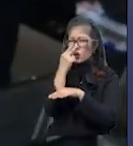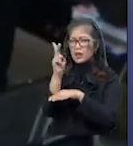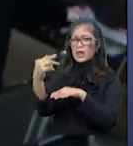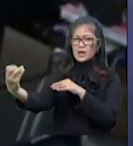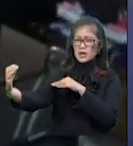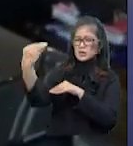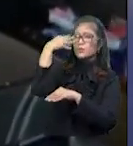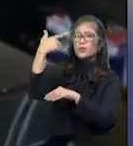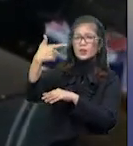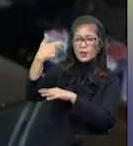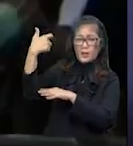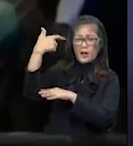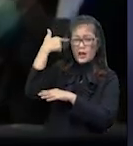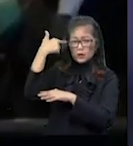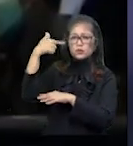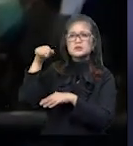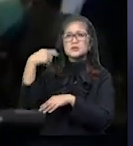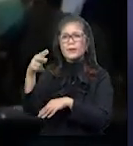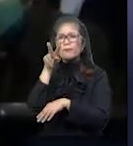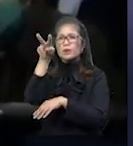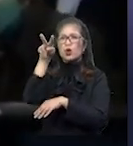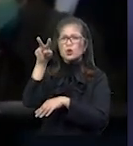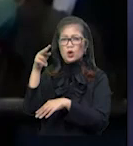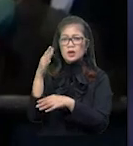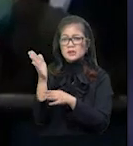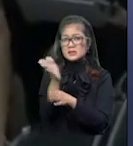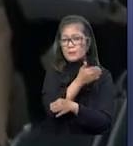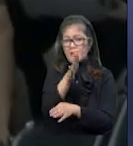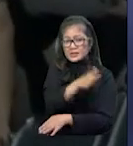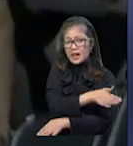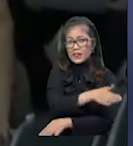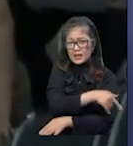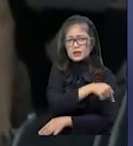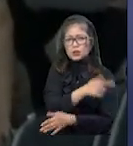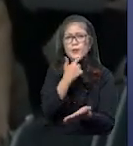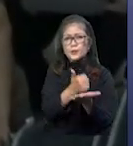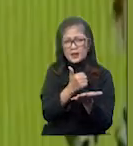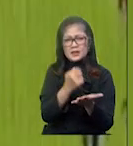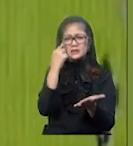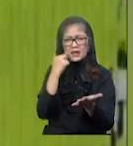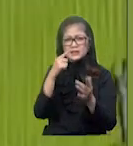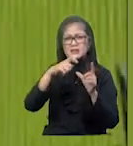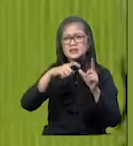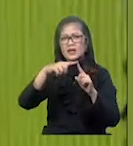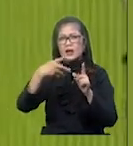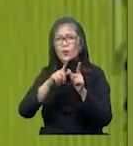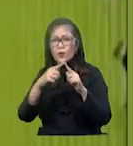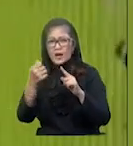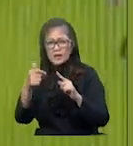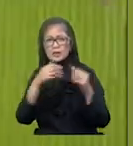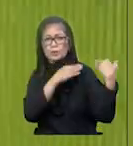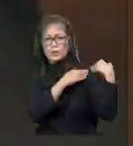gas air mata ditembakkan mengarah ke Tribun penonton sebelah selatan hal ini dibenarkan oleh saksi Steward petugas keamanan